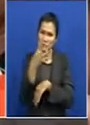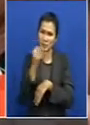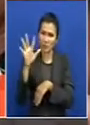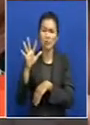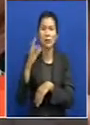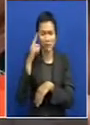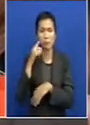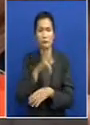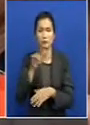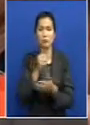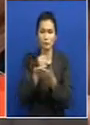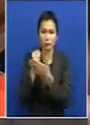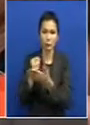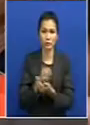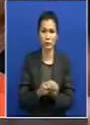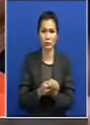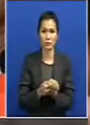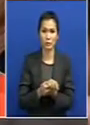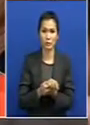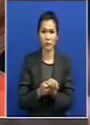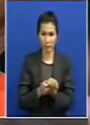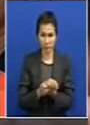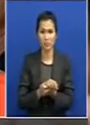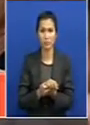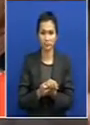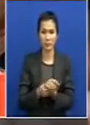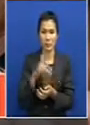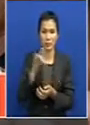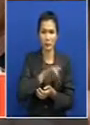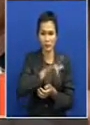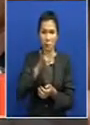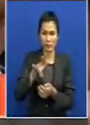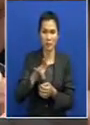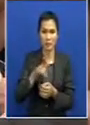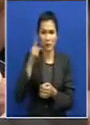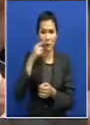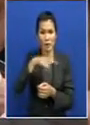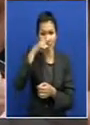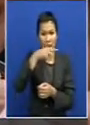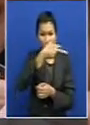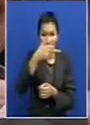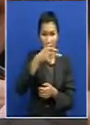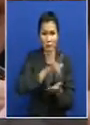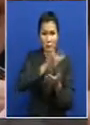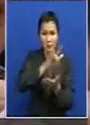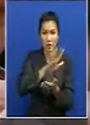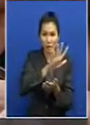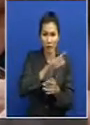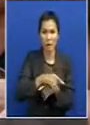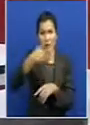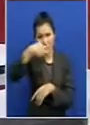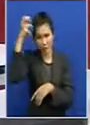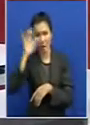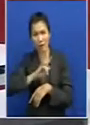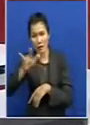คือ แต่ละสายฮะแต่ละสายนะฮะบางสายก็4เที่ยวบินนะฮะบางการอย่างการบินไทยอาจจะ5หรือว่าไทยแล้วว่าไหนอาจจะ